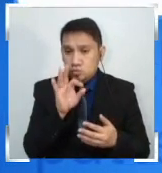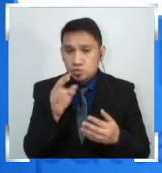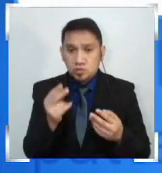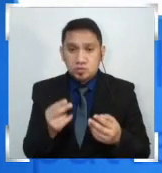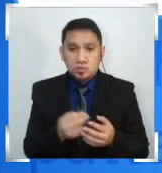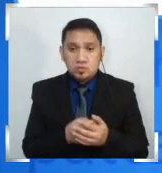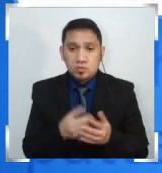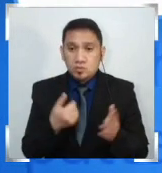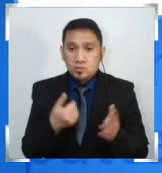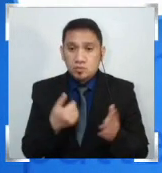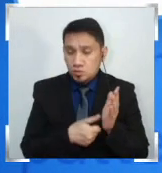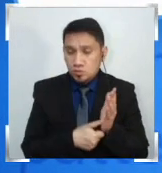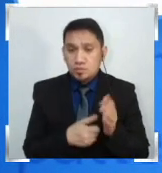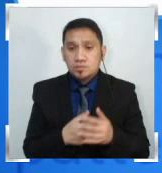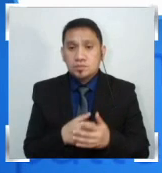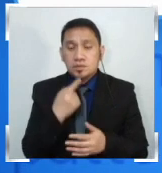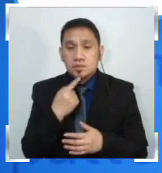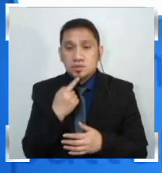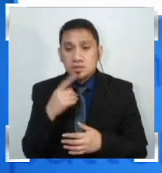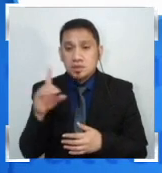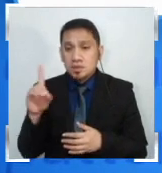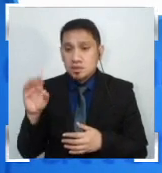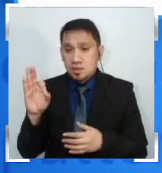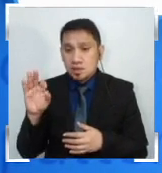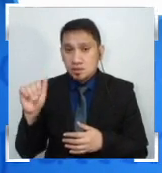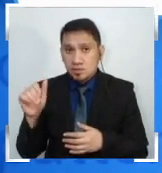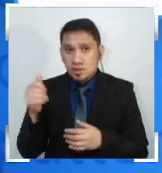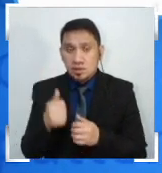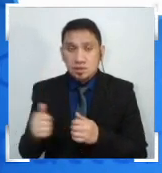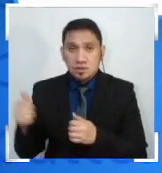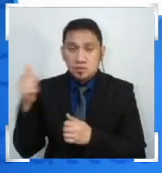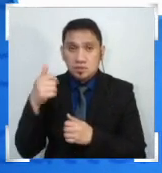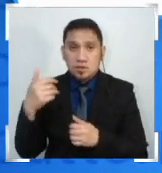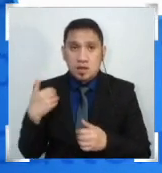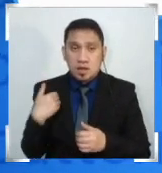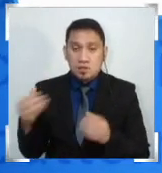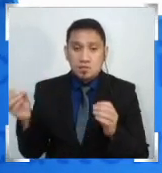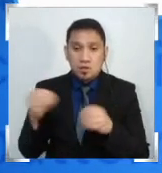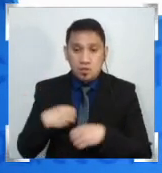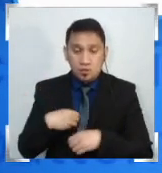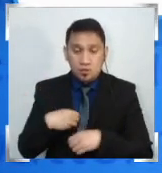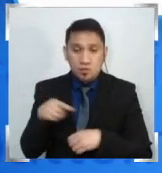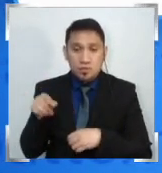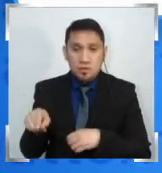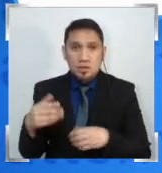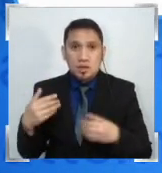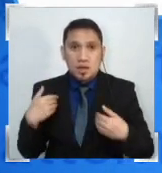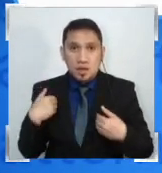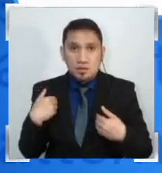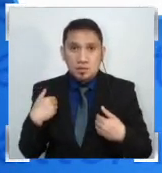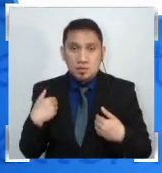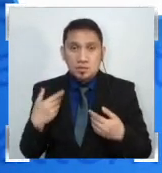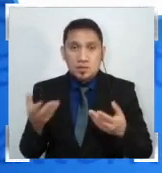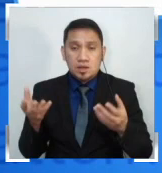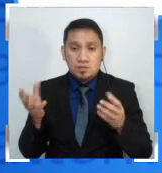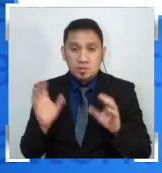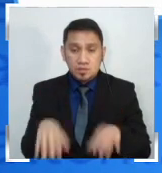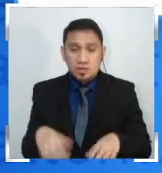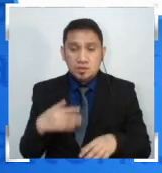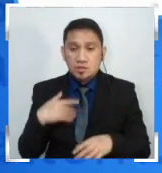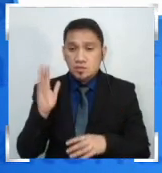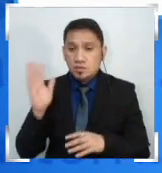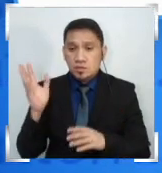pahayag ni Foreign Affairs Secretary Teddy Locsin na may ahensya ng gobyernong pinalampas ang pagkakataong makakuha ng 50 million